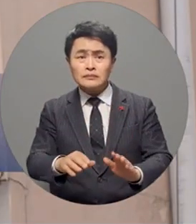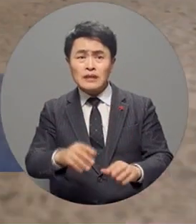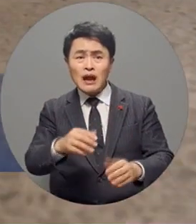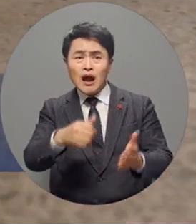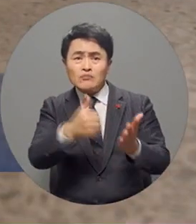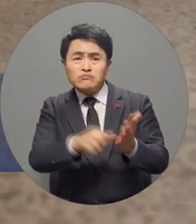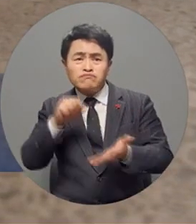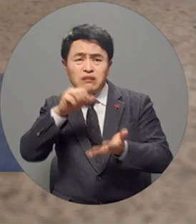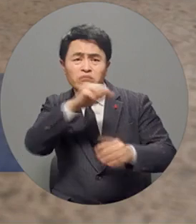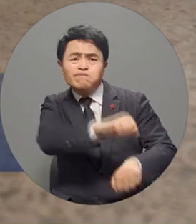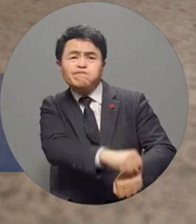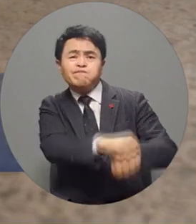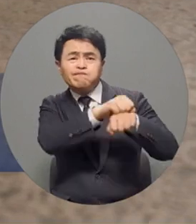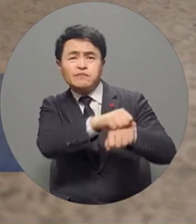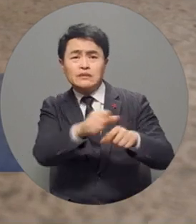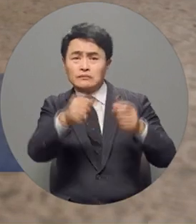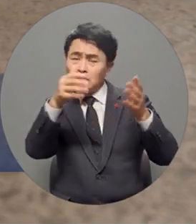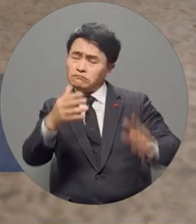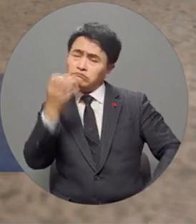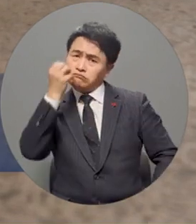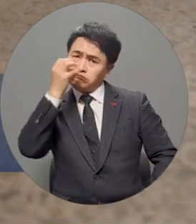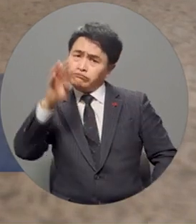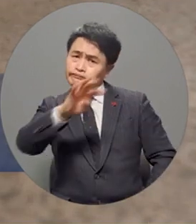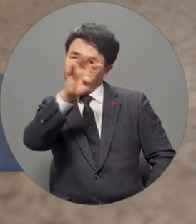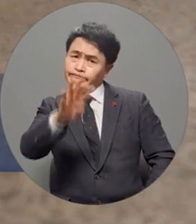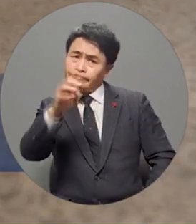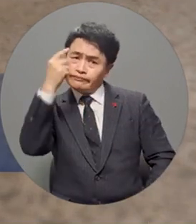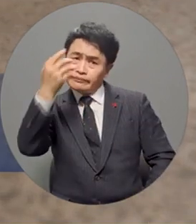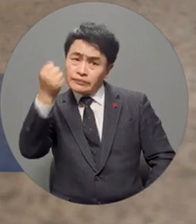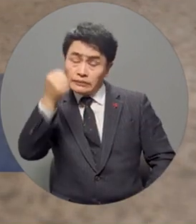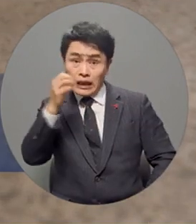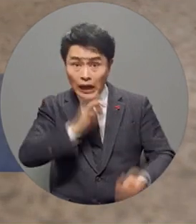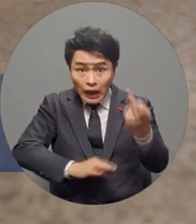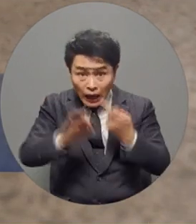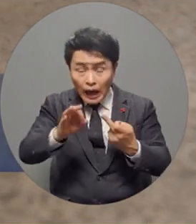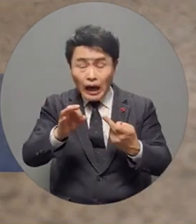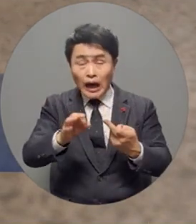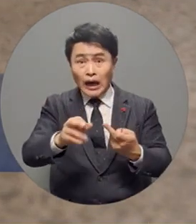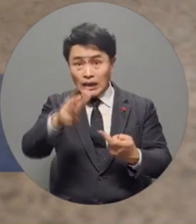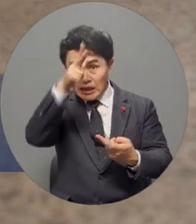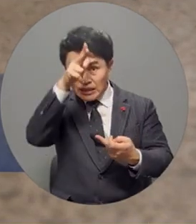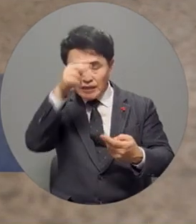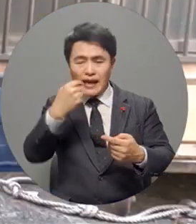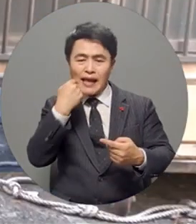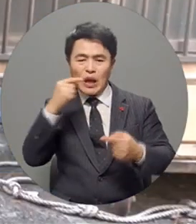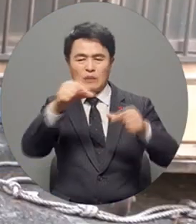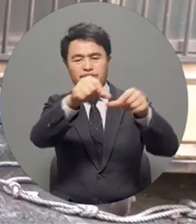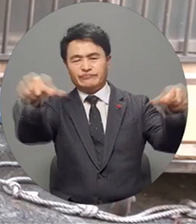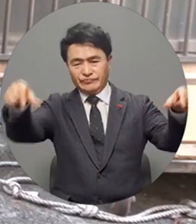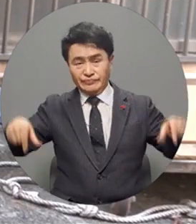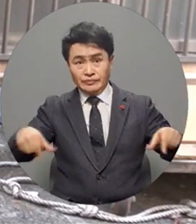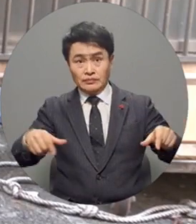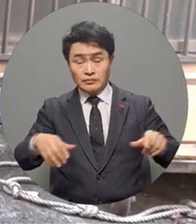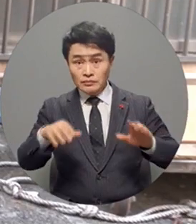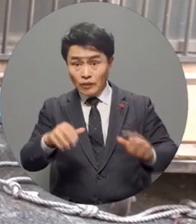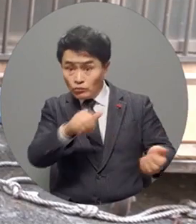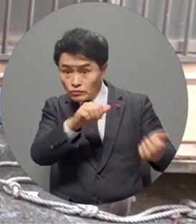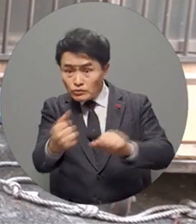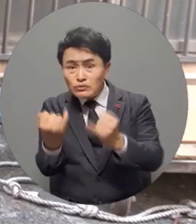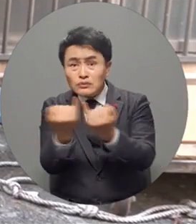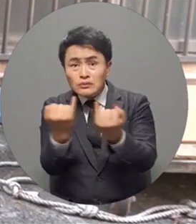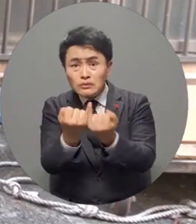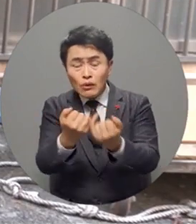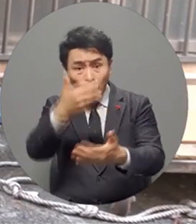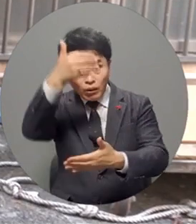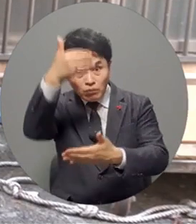동안. 그래가지고 좀 이상하다 싶기는 했는데 아침에 보니까 이제 폴리스 라인이 닫혀져 있더라고요. 숨진 여성의